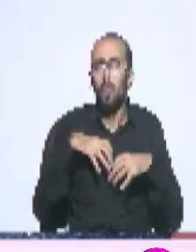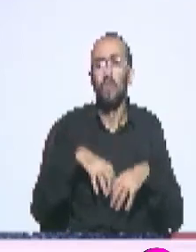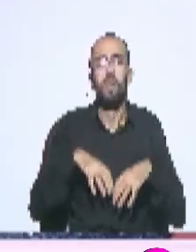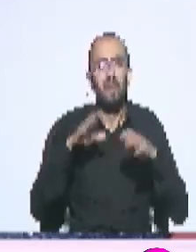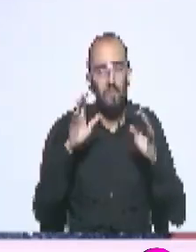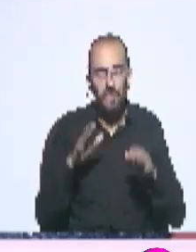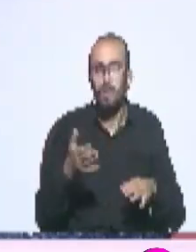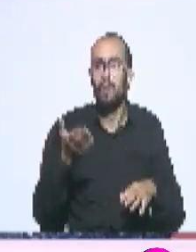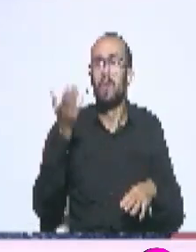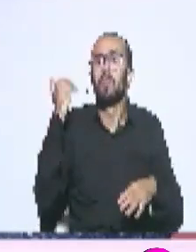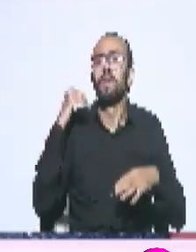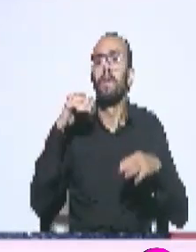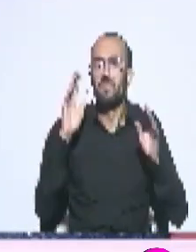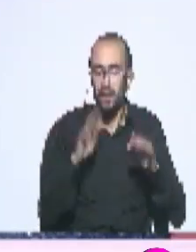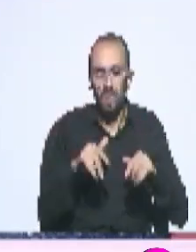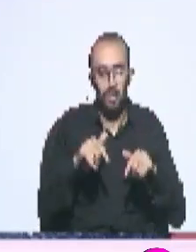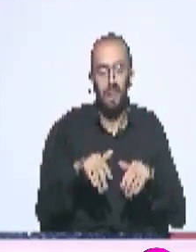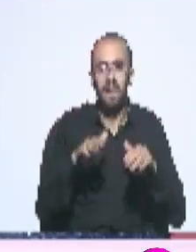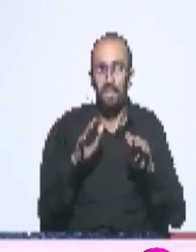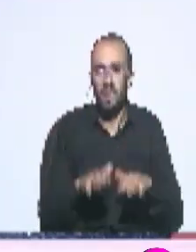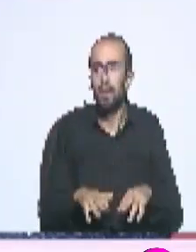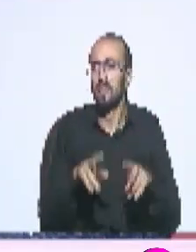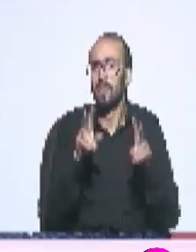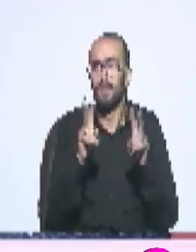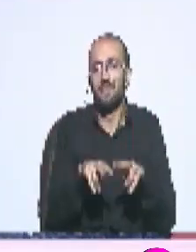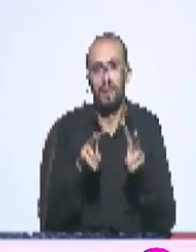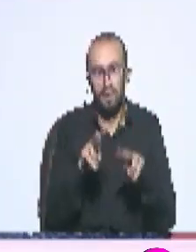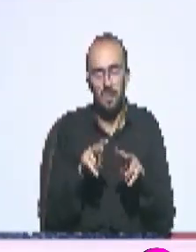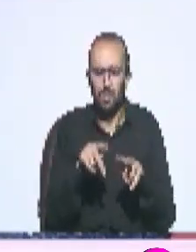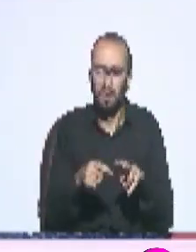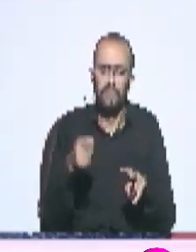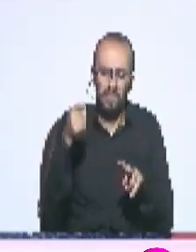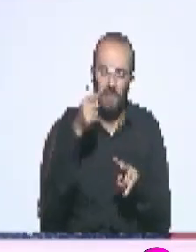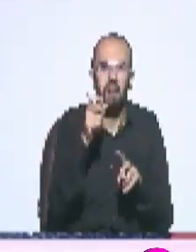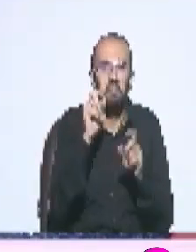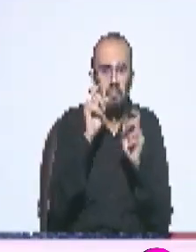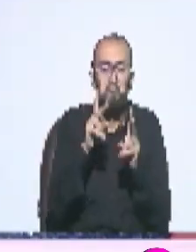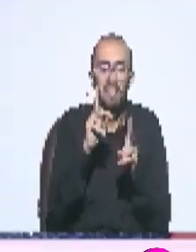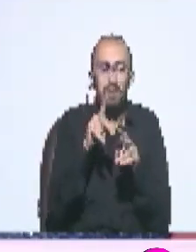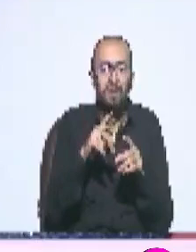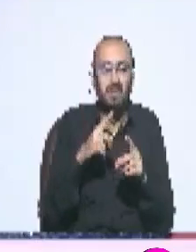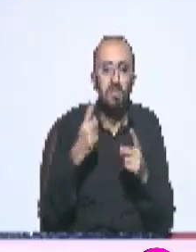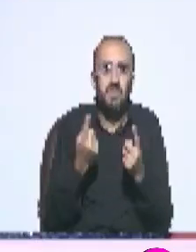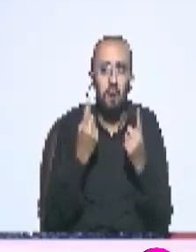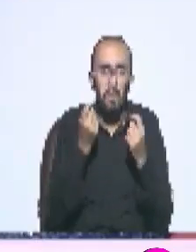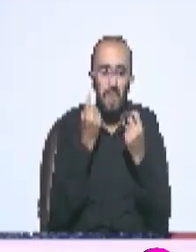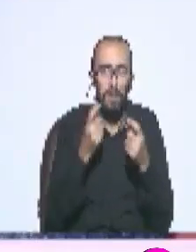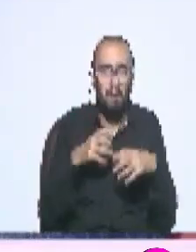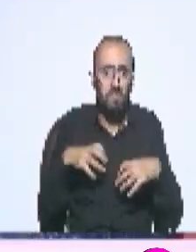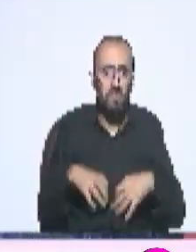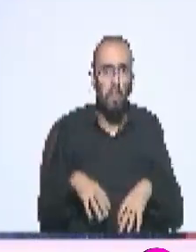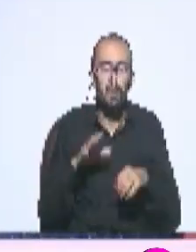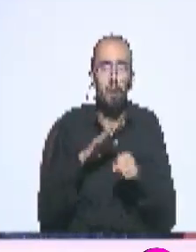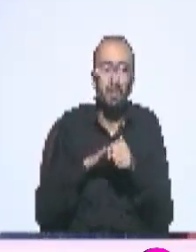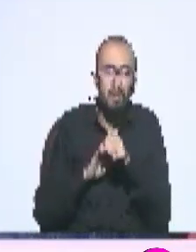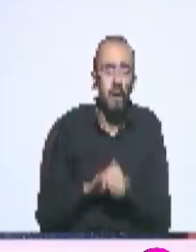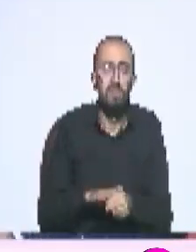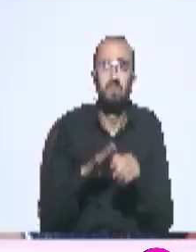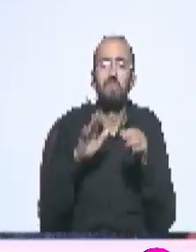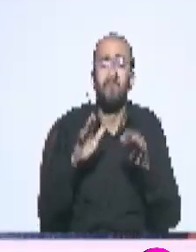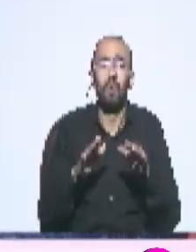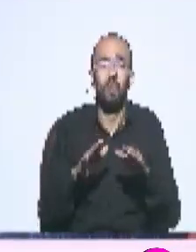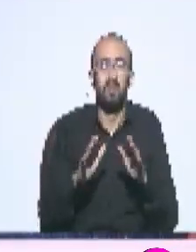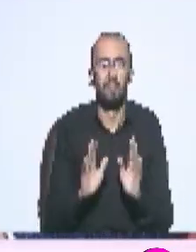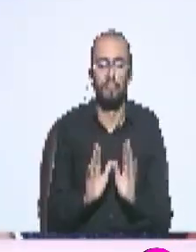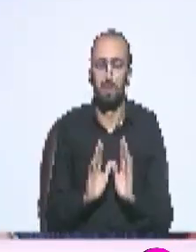وكانت موجوده على الرغم من ان هي ممكن تبقى دلوقتي اعقد واكتر شويه لكن مش هتبطل تبقى موجوده جز من اللي احنا